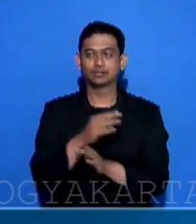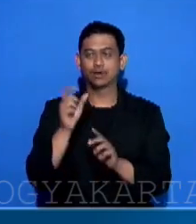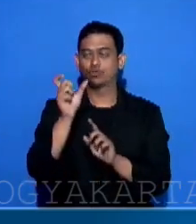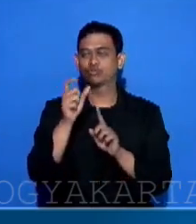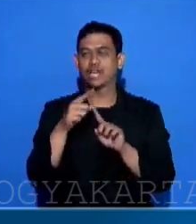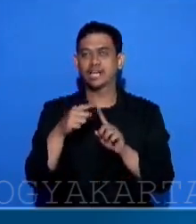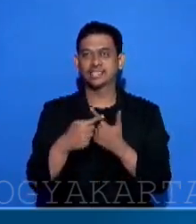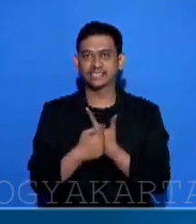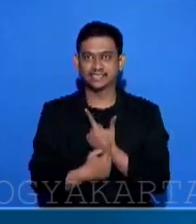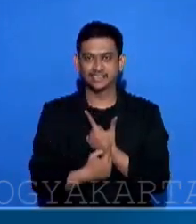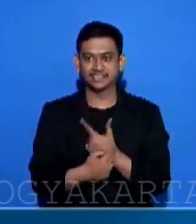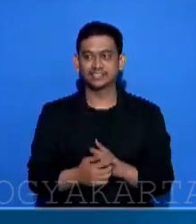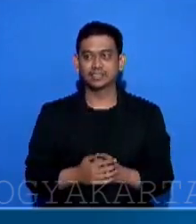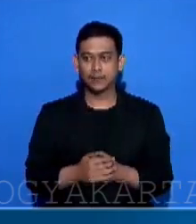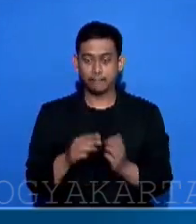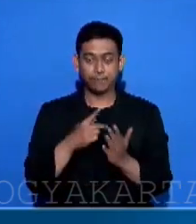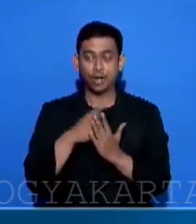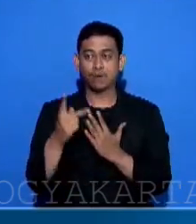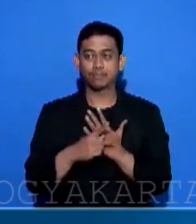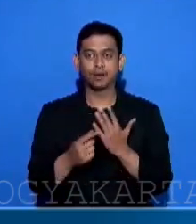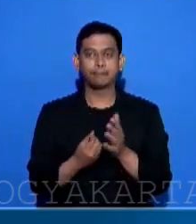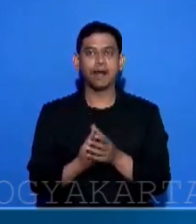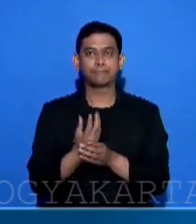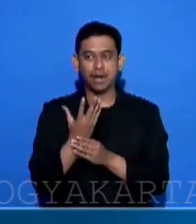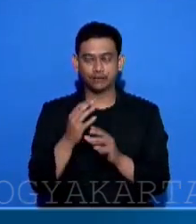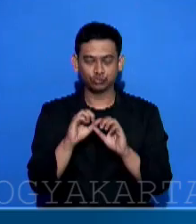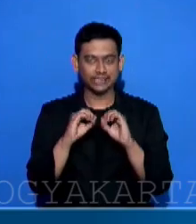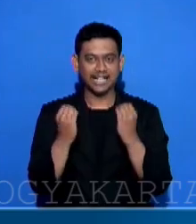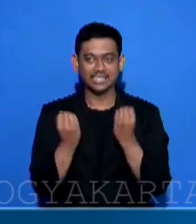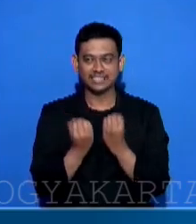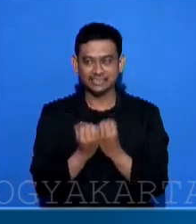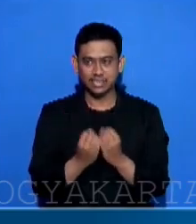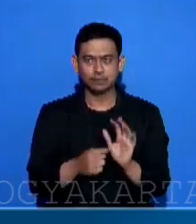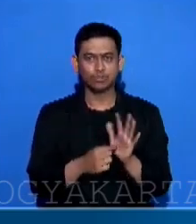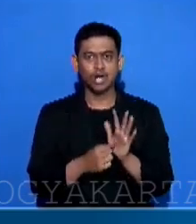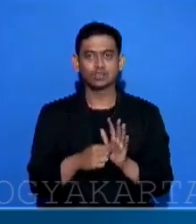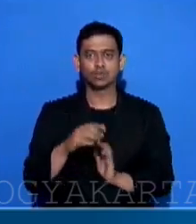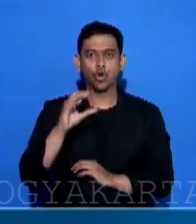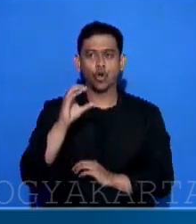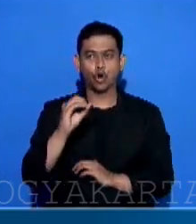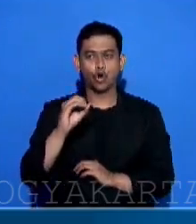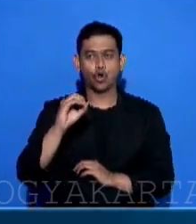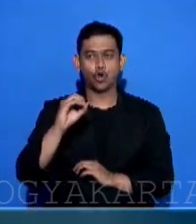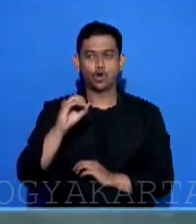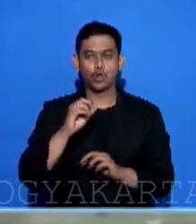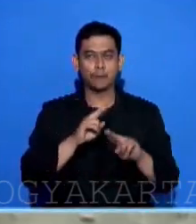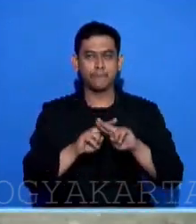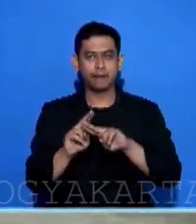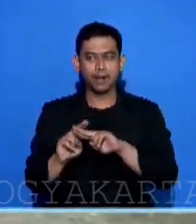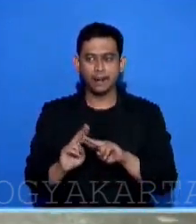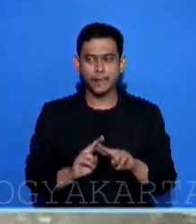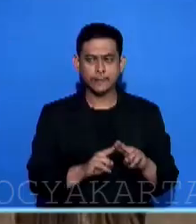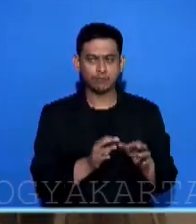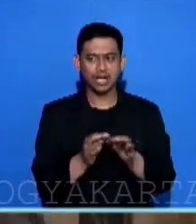Yogyakarta melalui program pengembangan organisasi kemahasiswaan PPK ormawa membangun dan memperbaiki kembali sarana